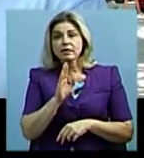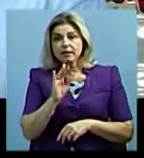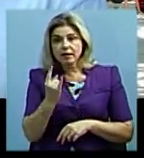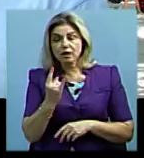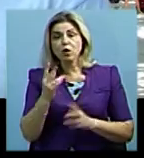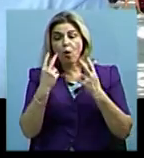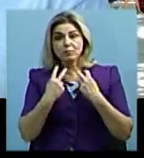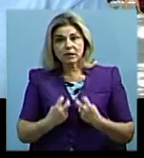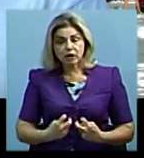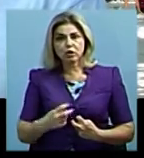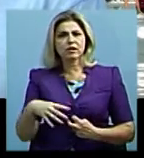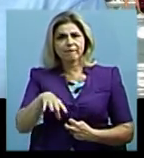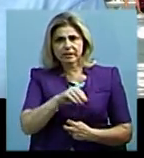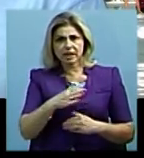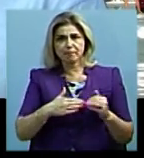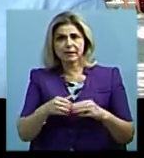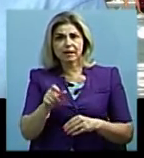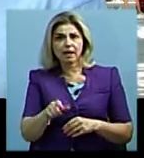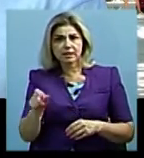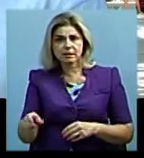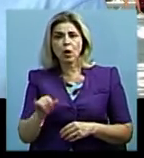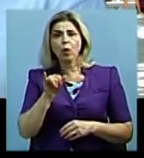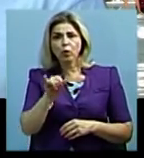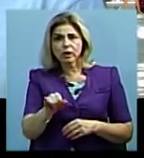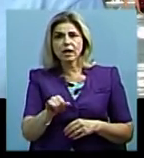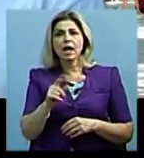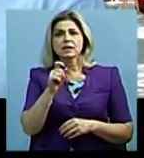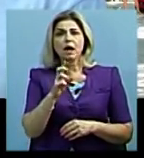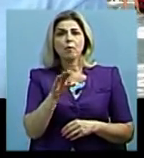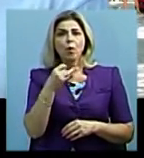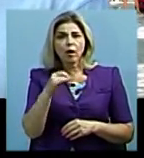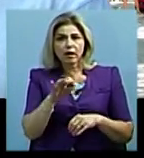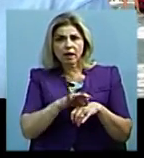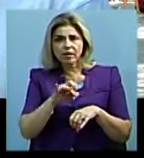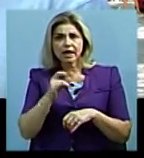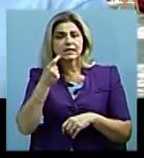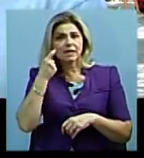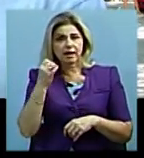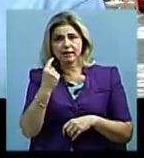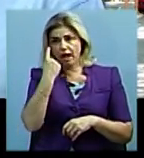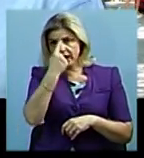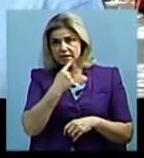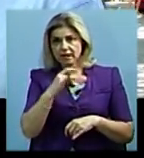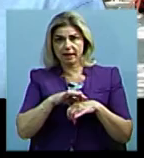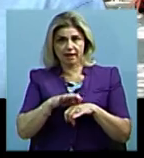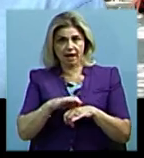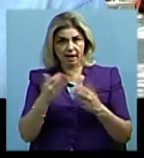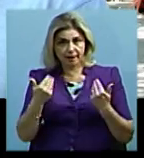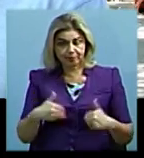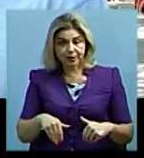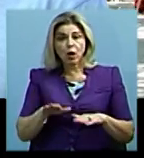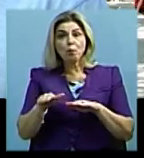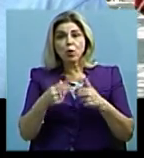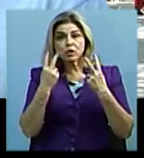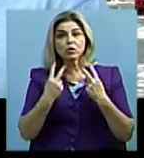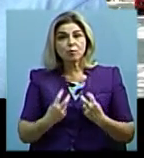обстежено усіма фахівцями. В неї діагностовано забої та садна на лиці та тілі. Після